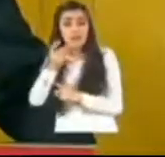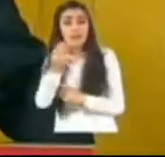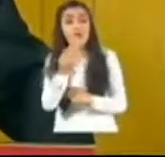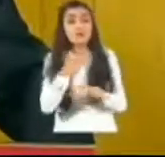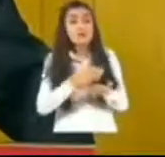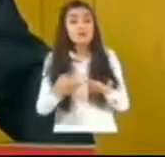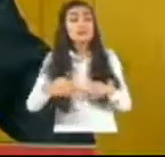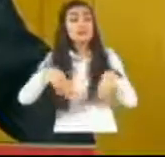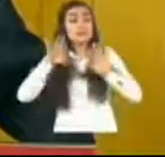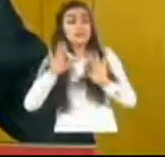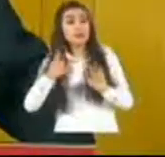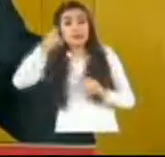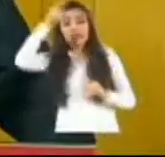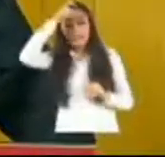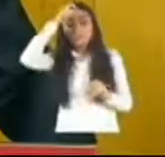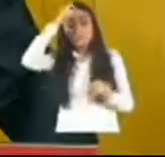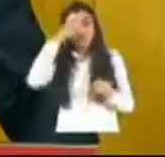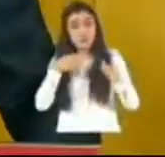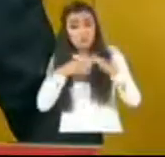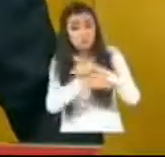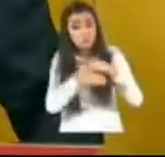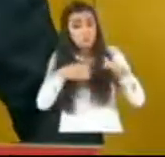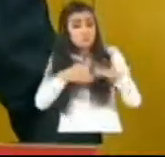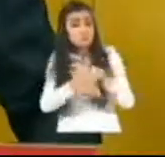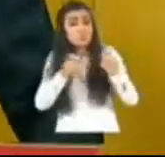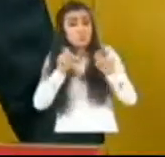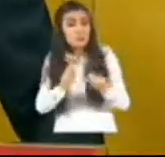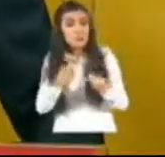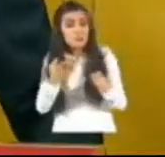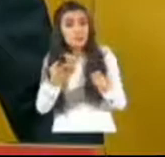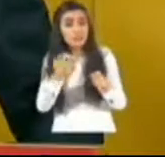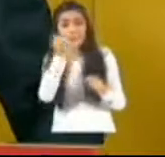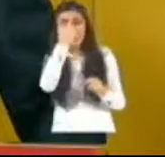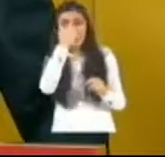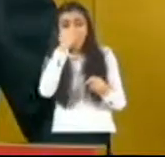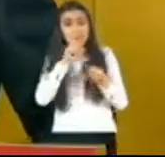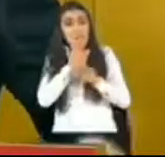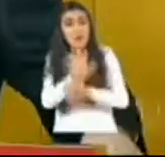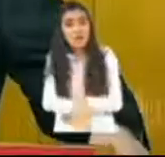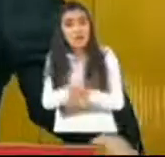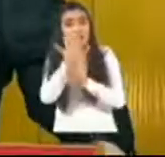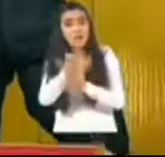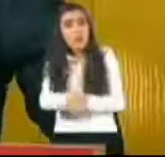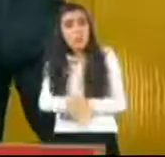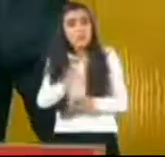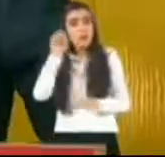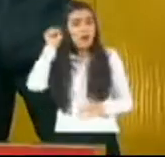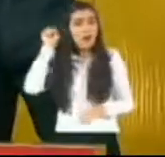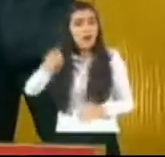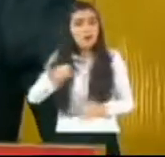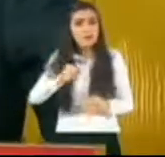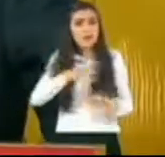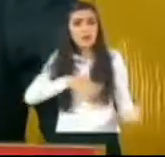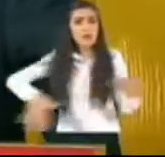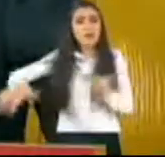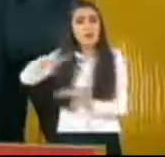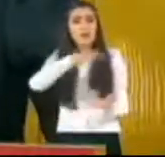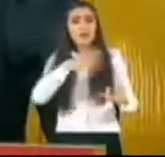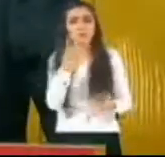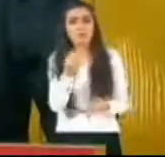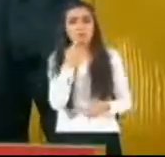çok geçmeden Türkiye'ye sokuluyor ve de kanlı eylemlerde, alçak suikastlarda